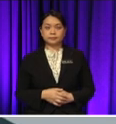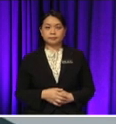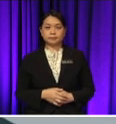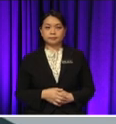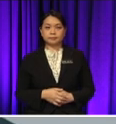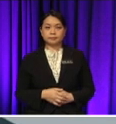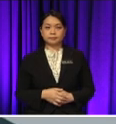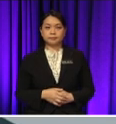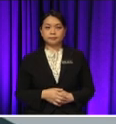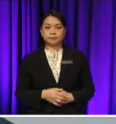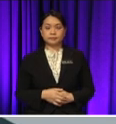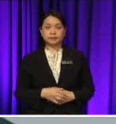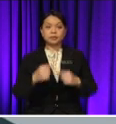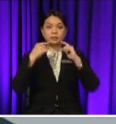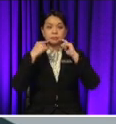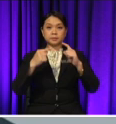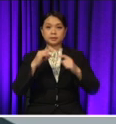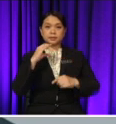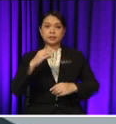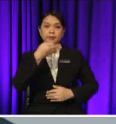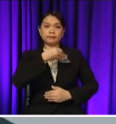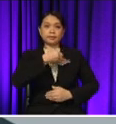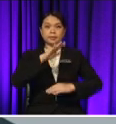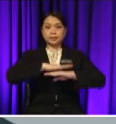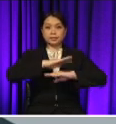yaitu faedah atau simpanan